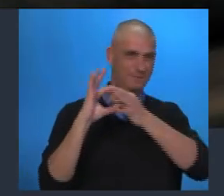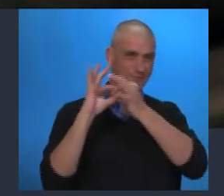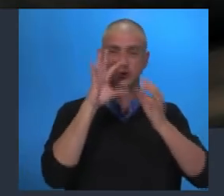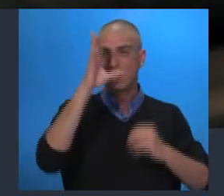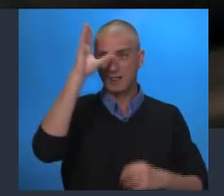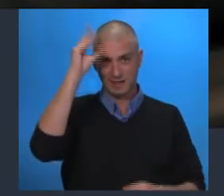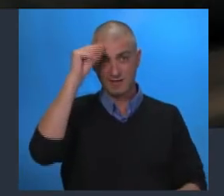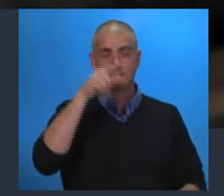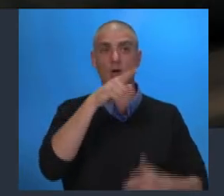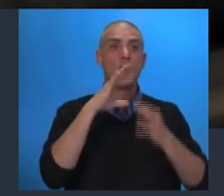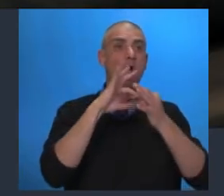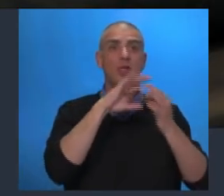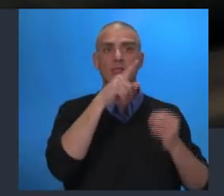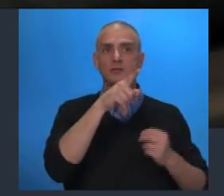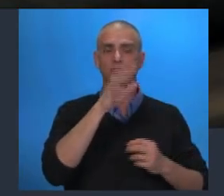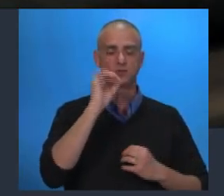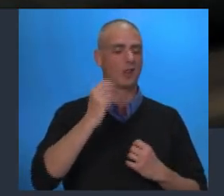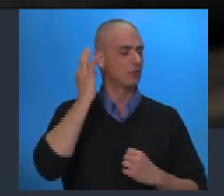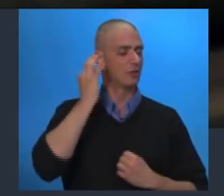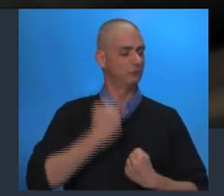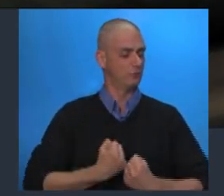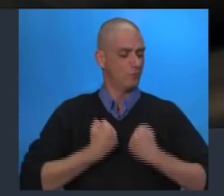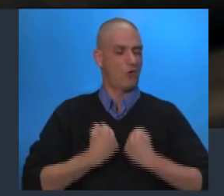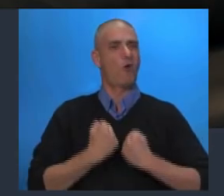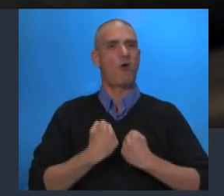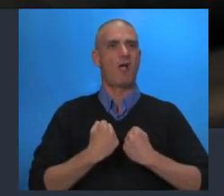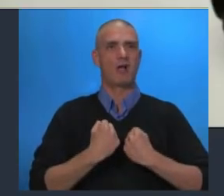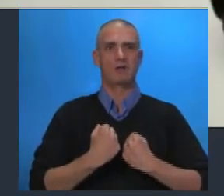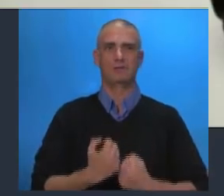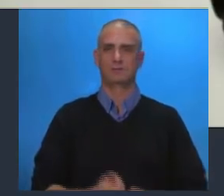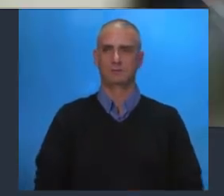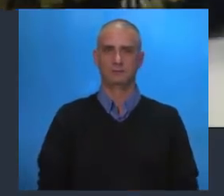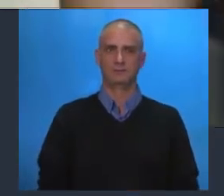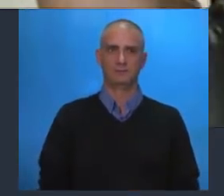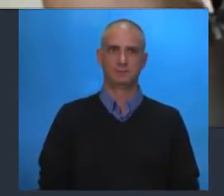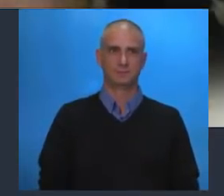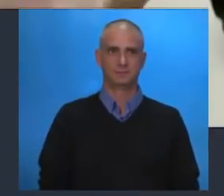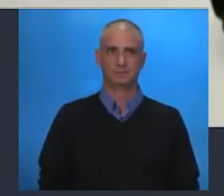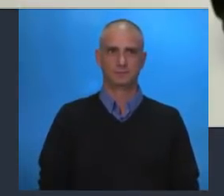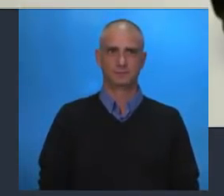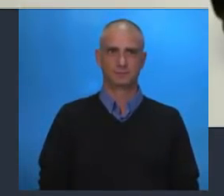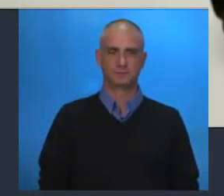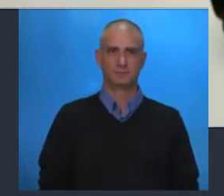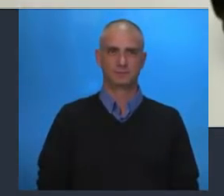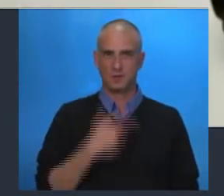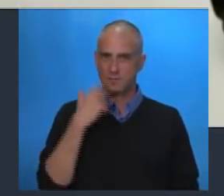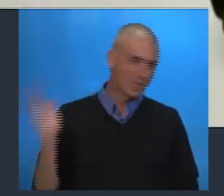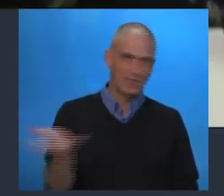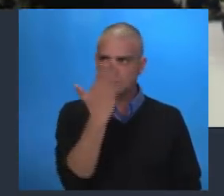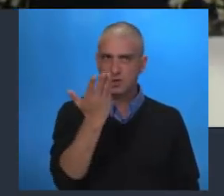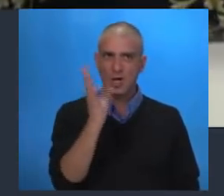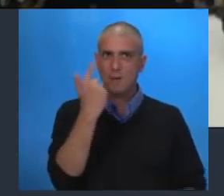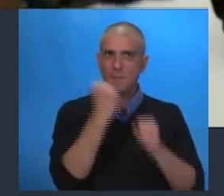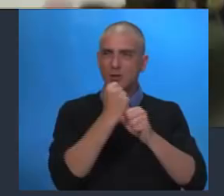הזאת עונה של כוח נשי עוצמתי. קל בלקטים פור! מה את עושה?